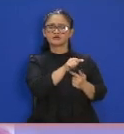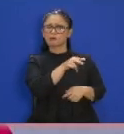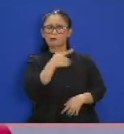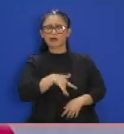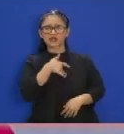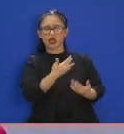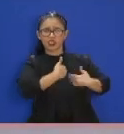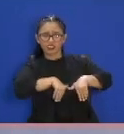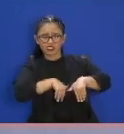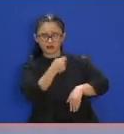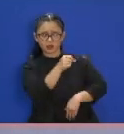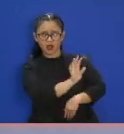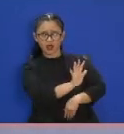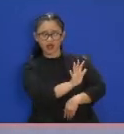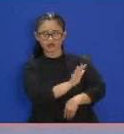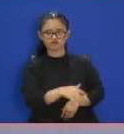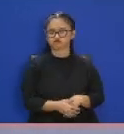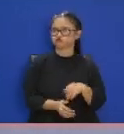melemahkan hati gak?